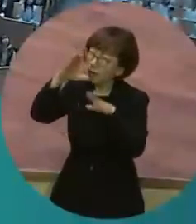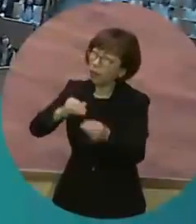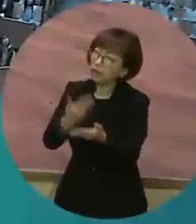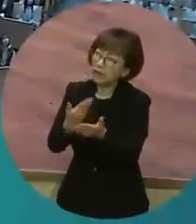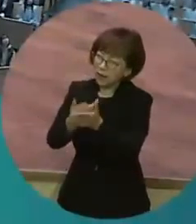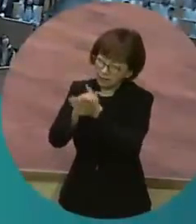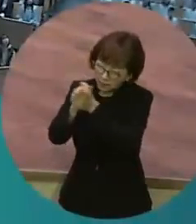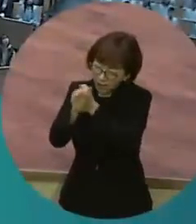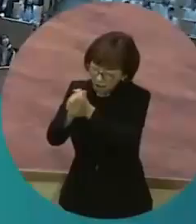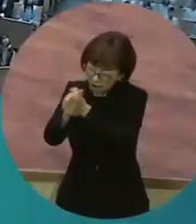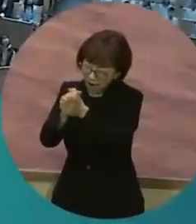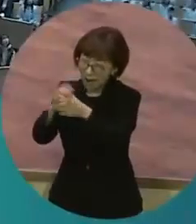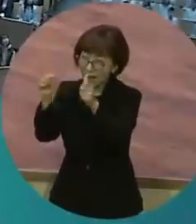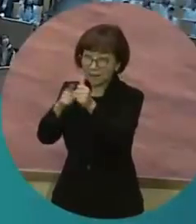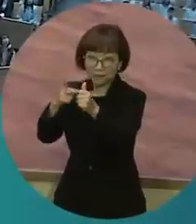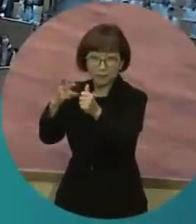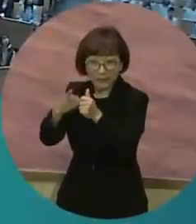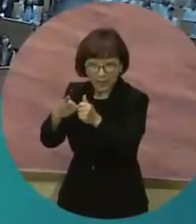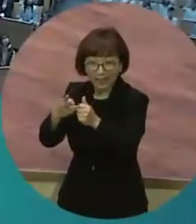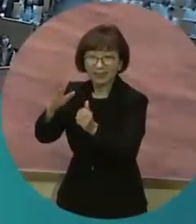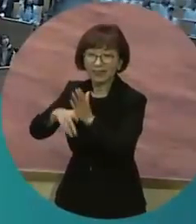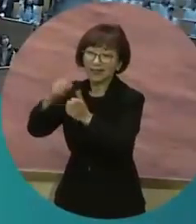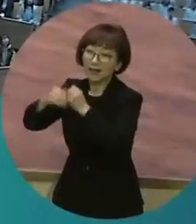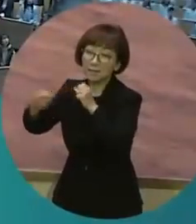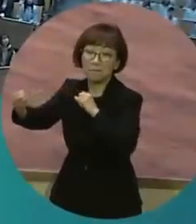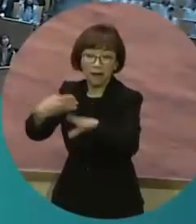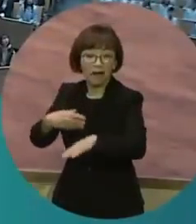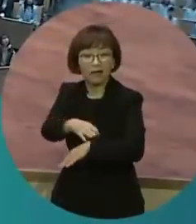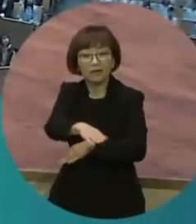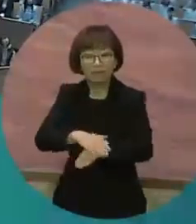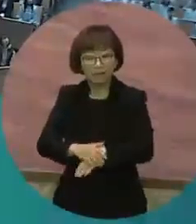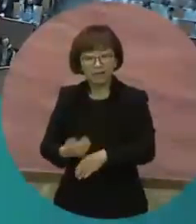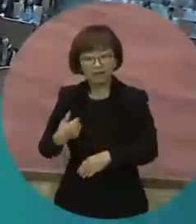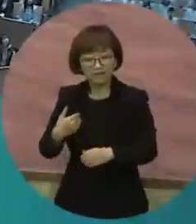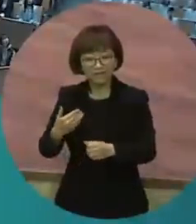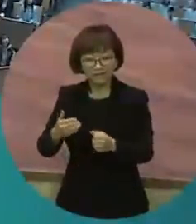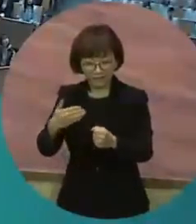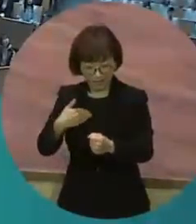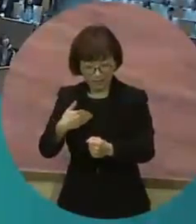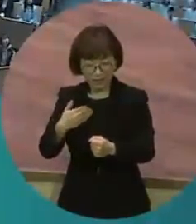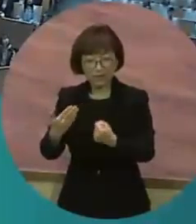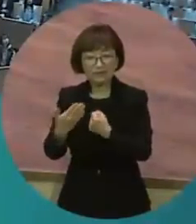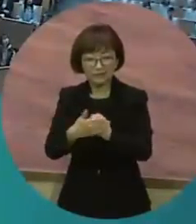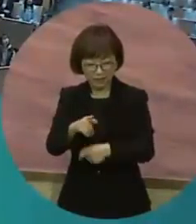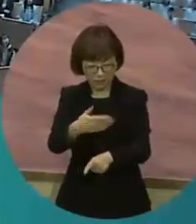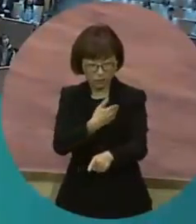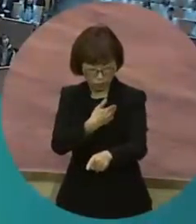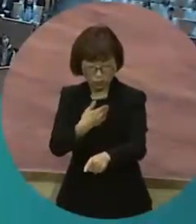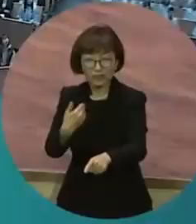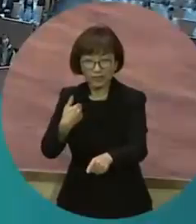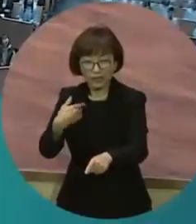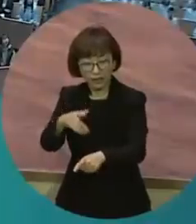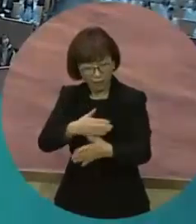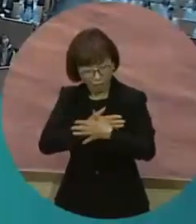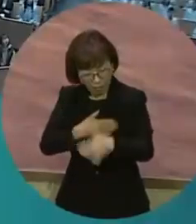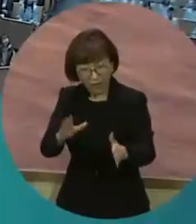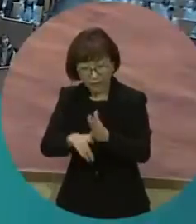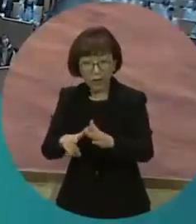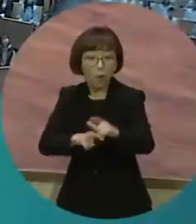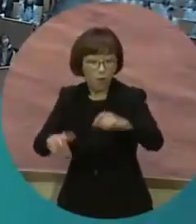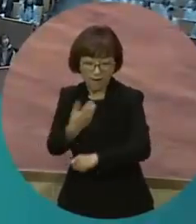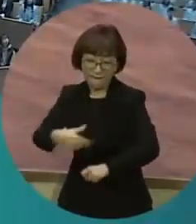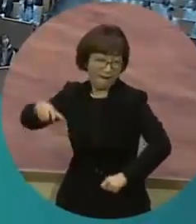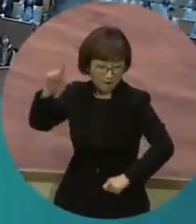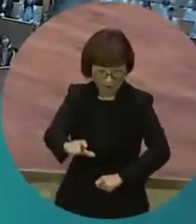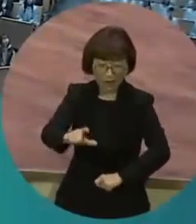나에게 이르시기를 내 은혜가 내게 족하도다. 이는 내 능력이 약한 데서 온전하여짐이라 하신지라. 그러므로 도리어 크게 기뻐함으로 나의